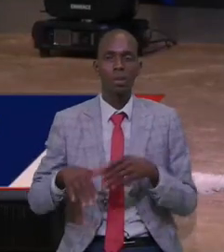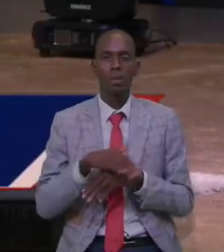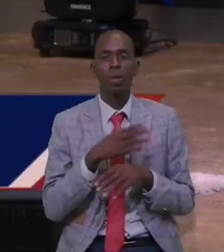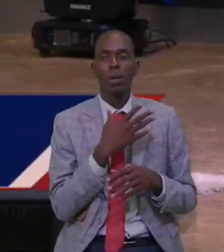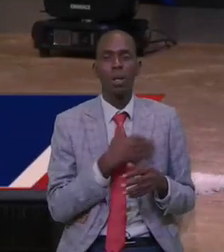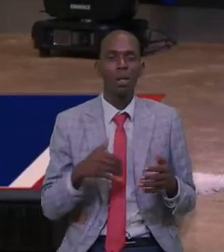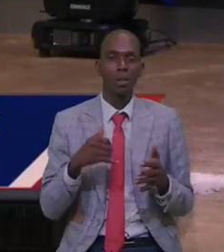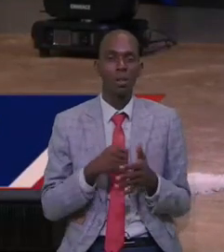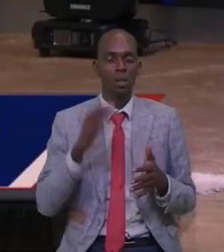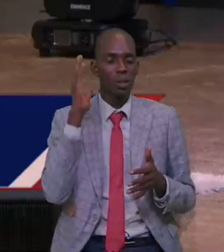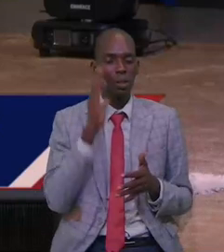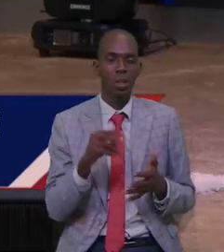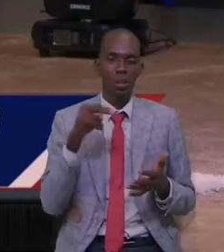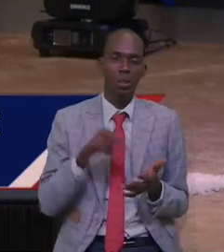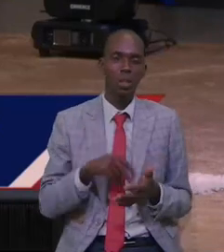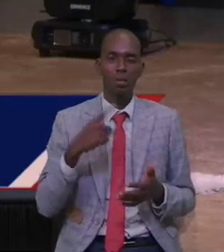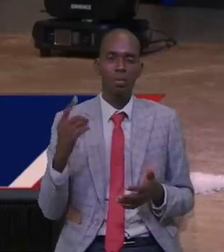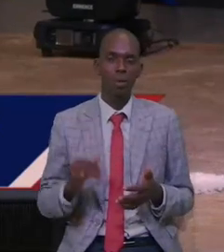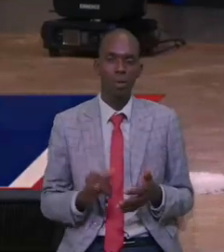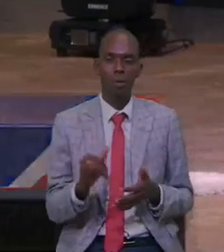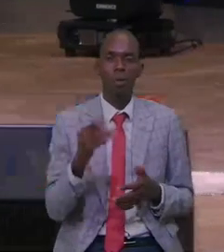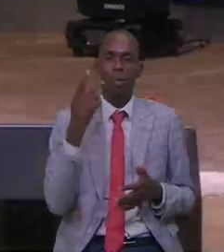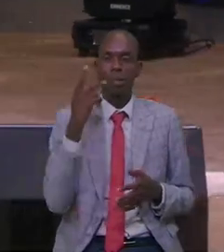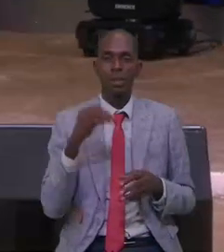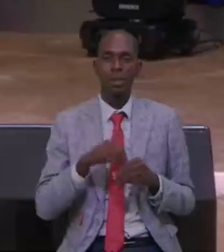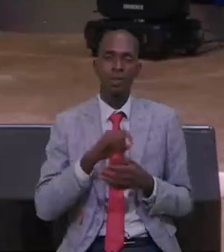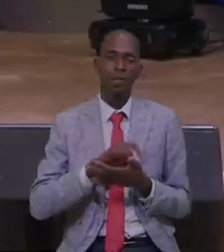subsistera éternellement. Voilà le verset 45.